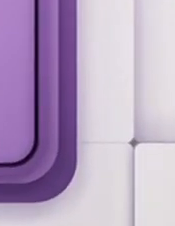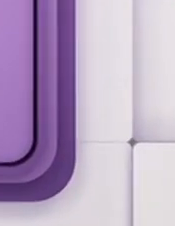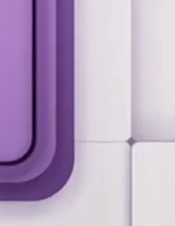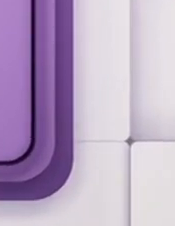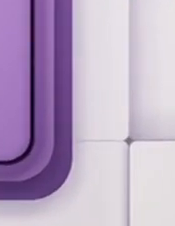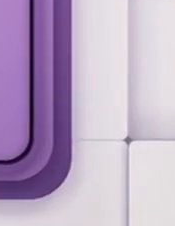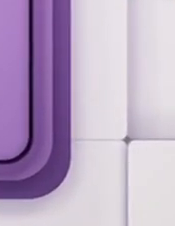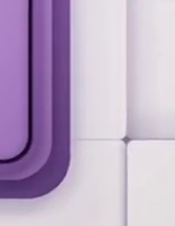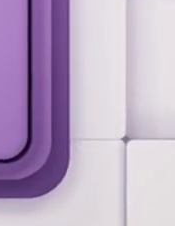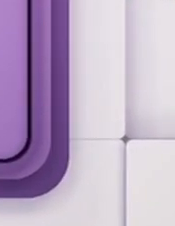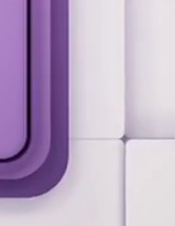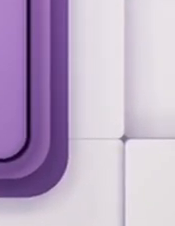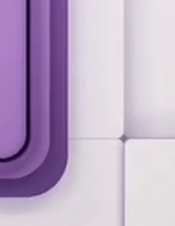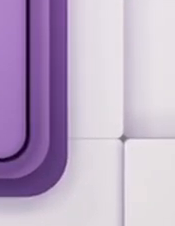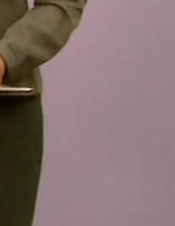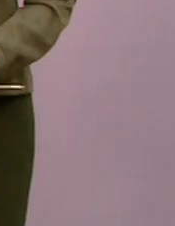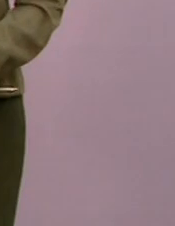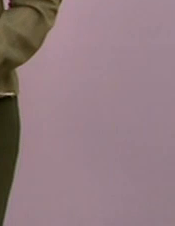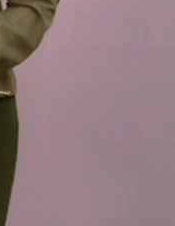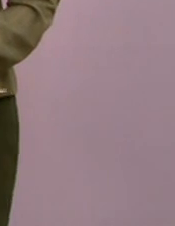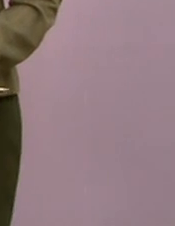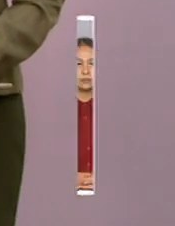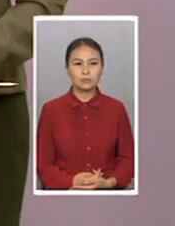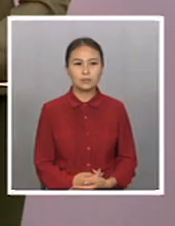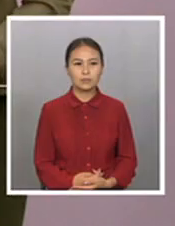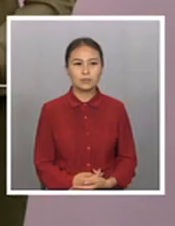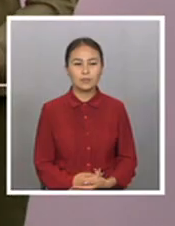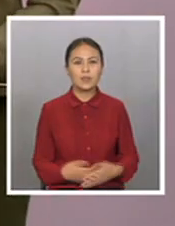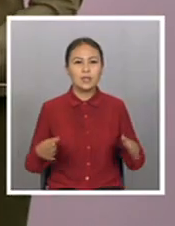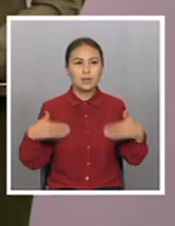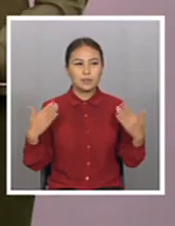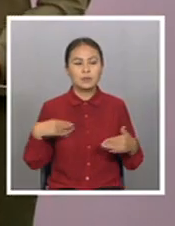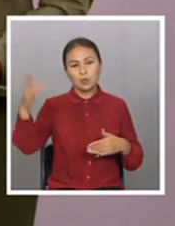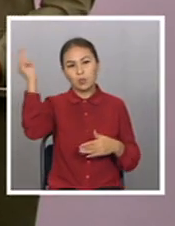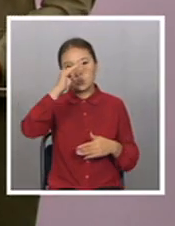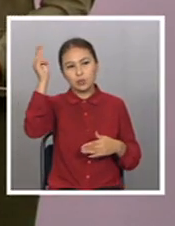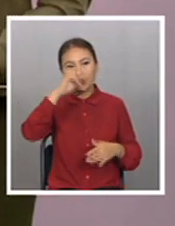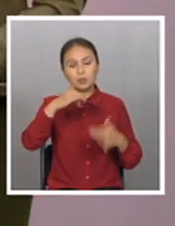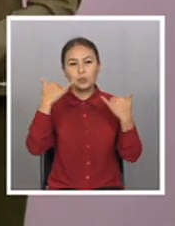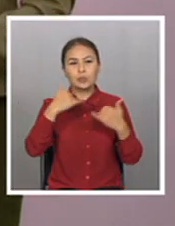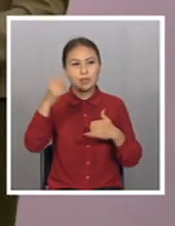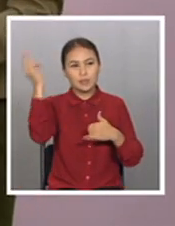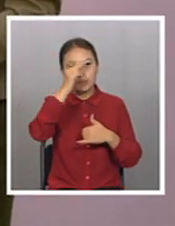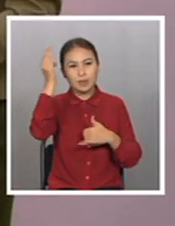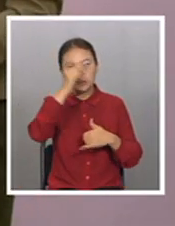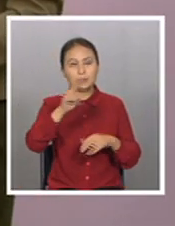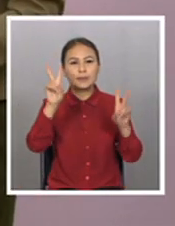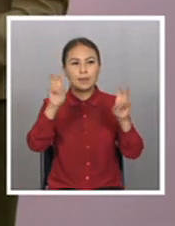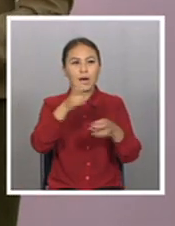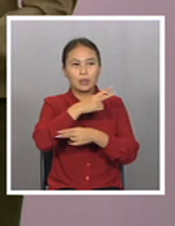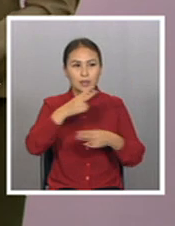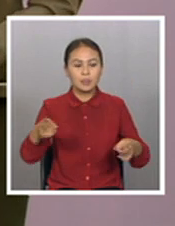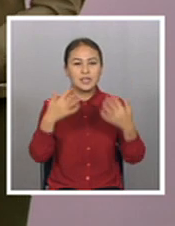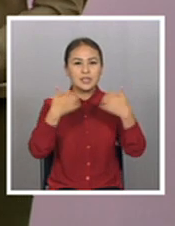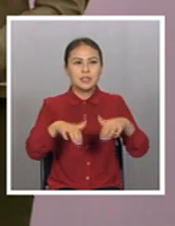Сәлеметсіңдер ме, оқушылар? Бүгінгі сабағымыздың тақырыбы